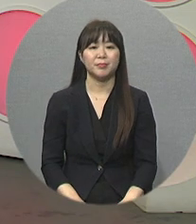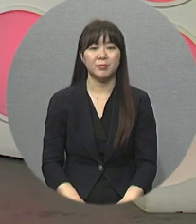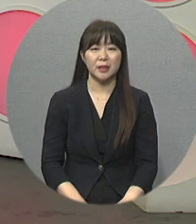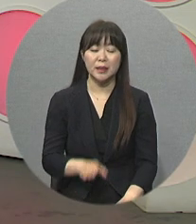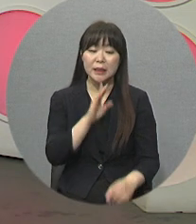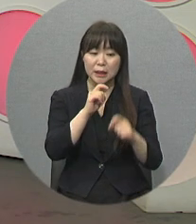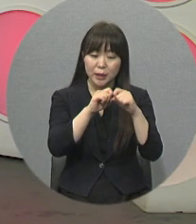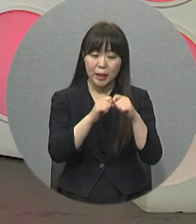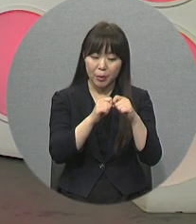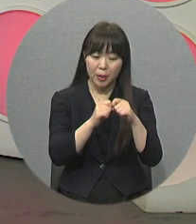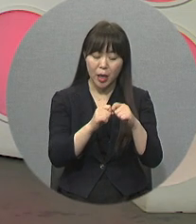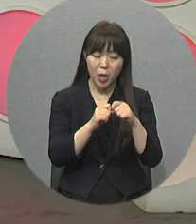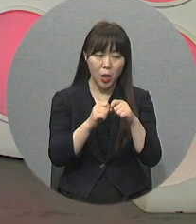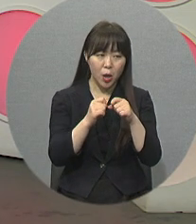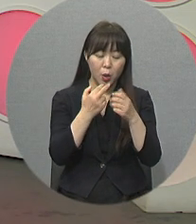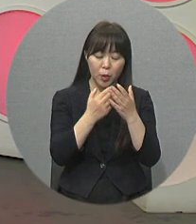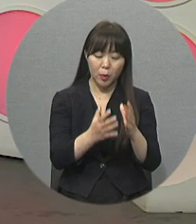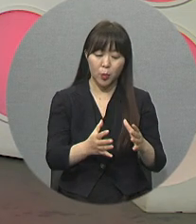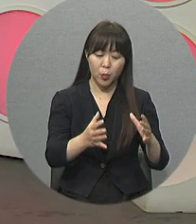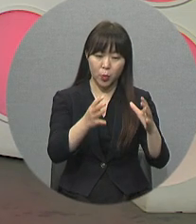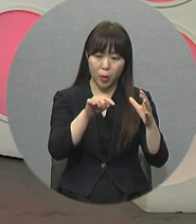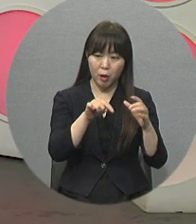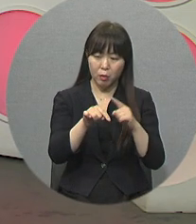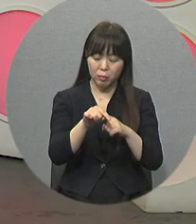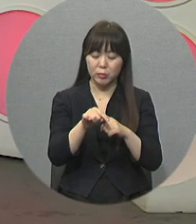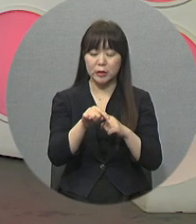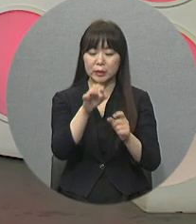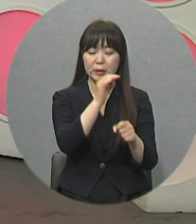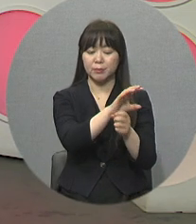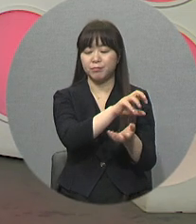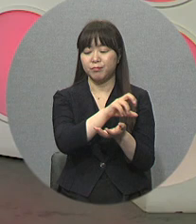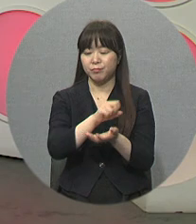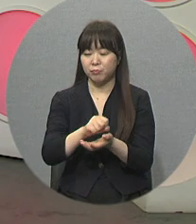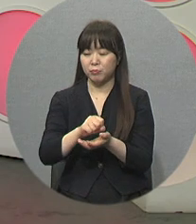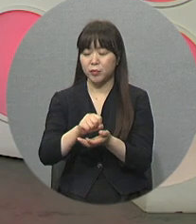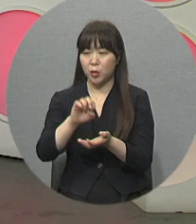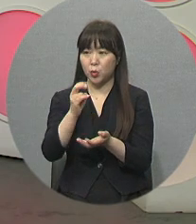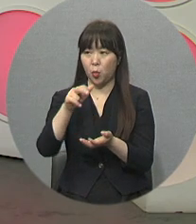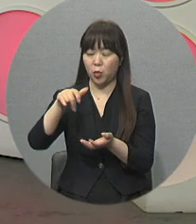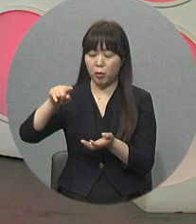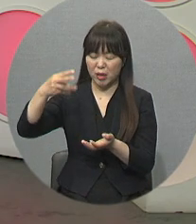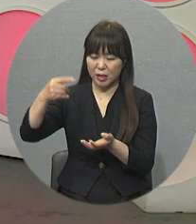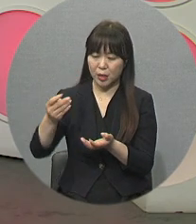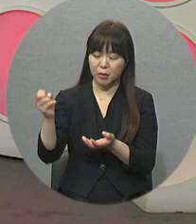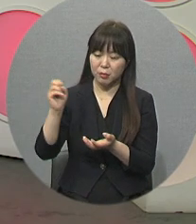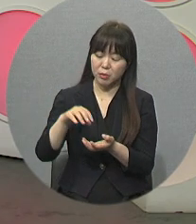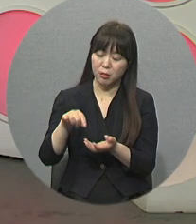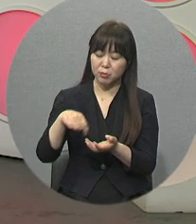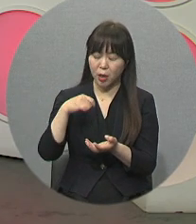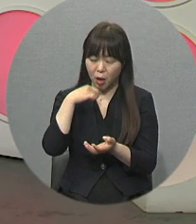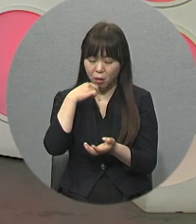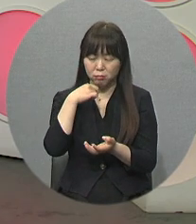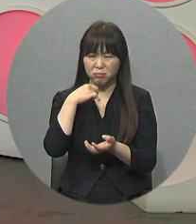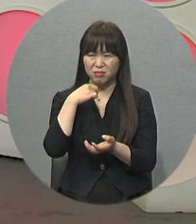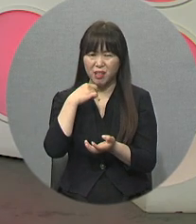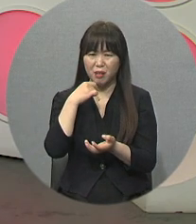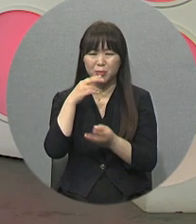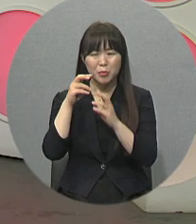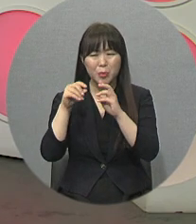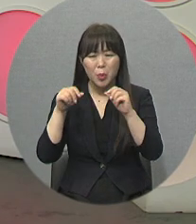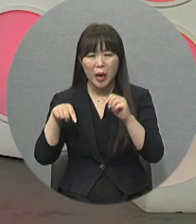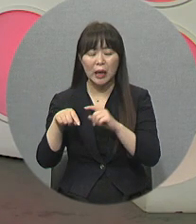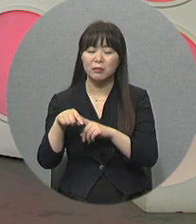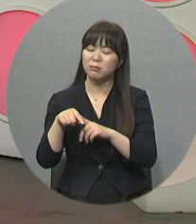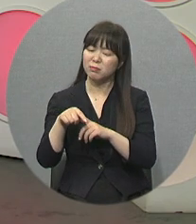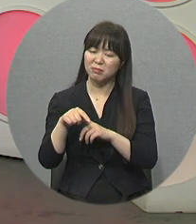참깨 한 봉지를 사와 요거트에 넣어 먹는데 모래가 씹혔습니다. 깨 팔던 할머니 말만 믿고